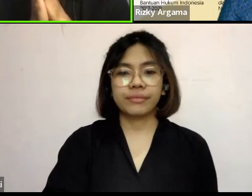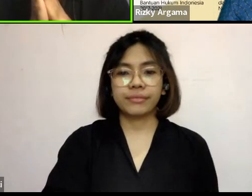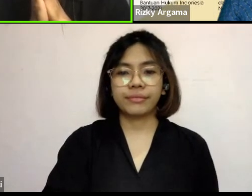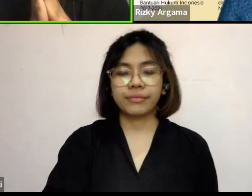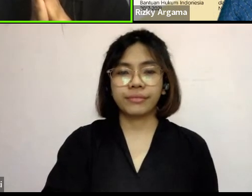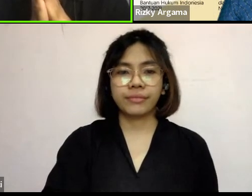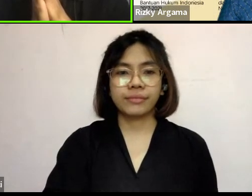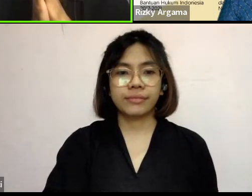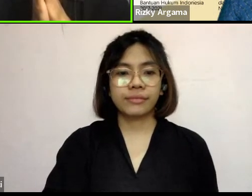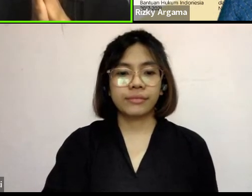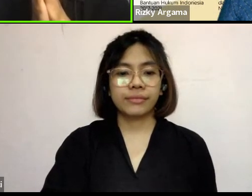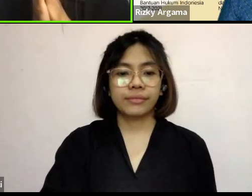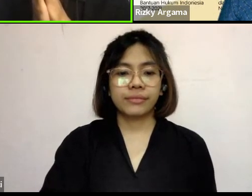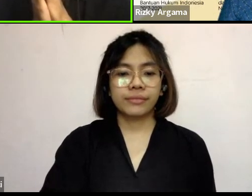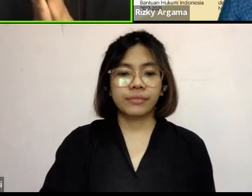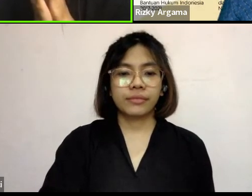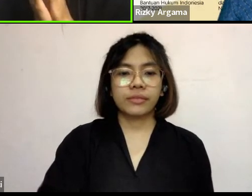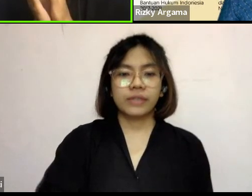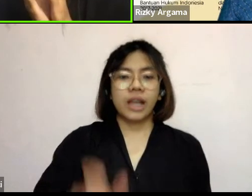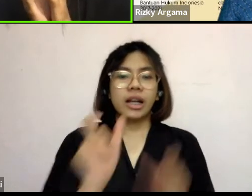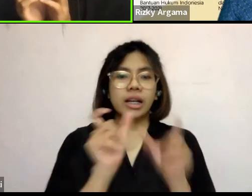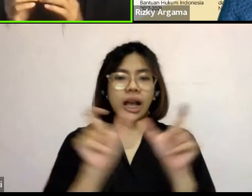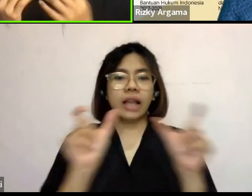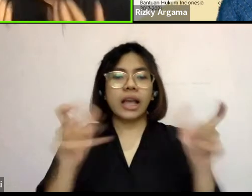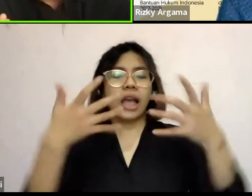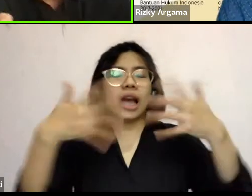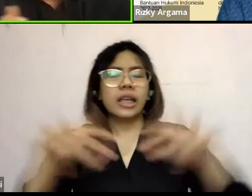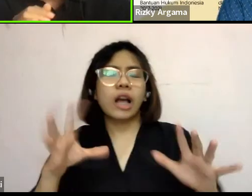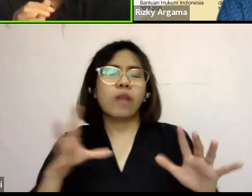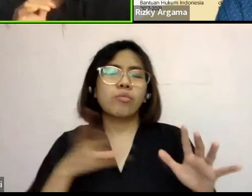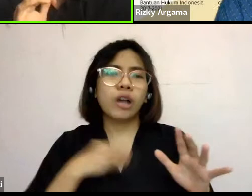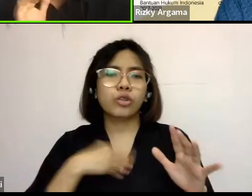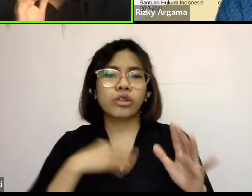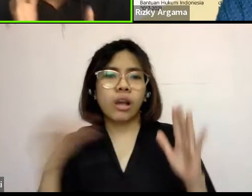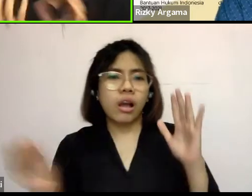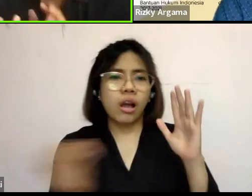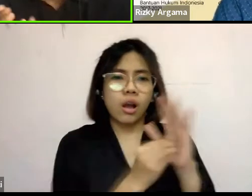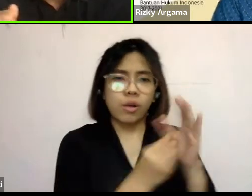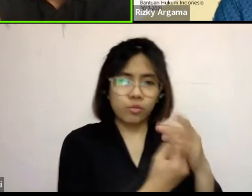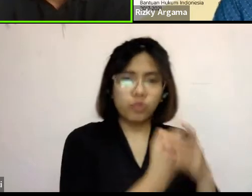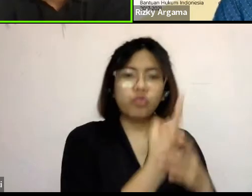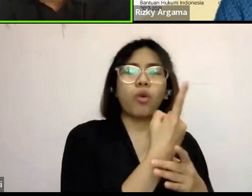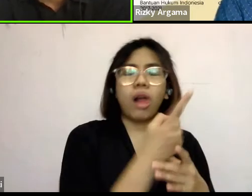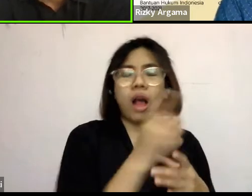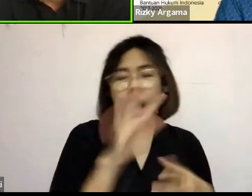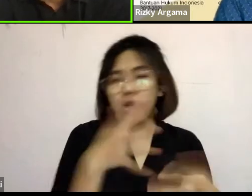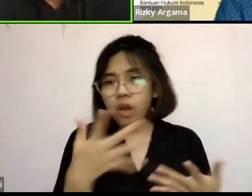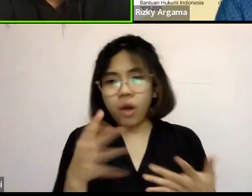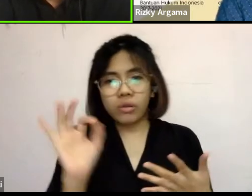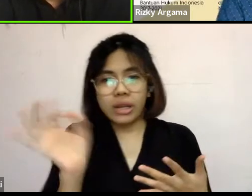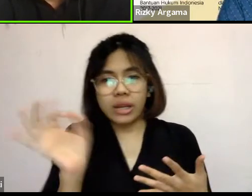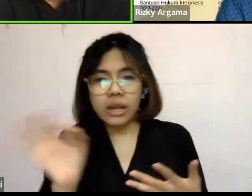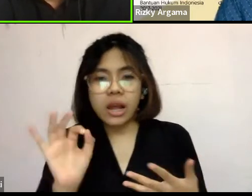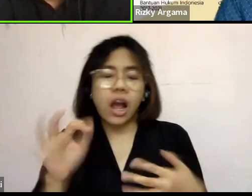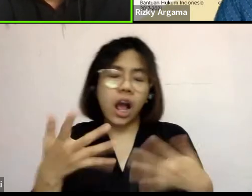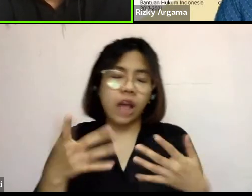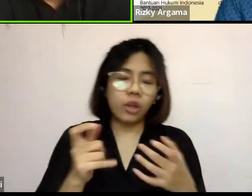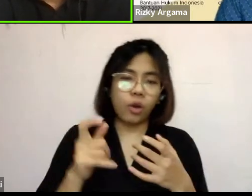Muncul atau tidak muncul tapi dalam prosesnya Dia kemudian jadi dikaburkan